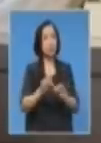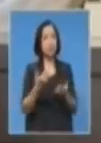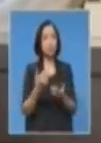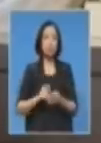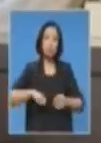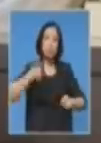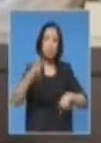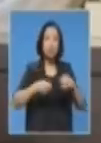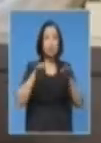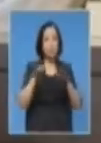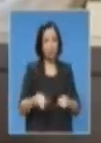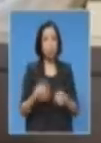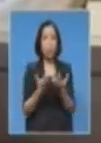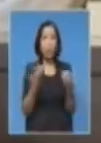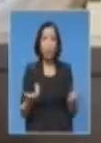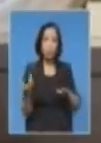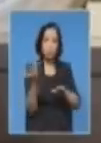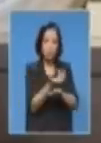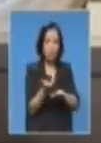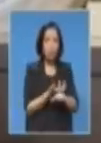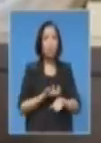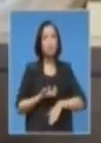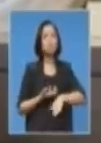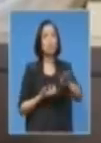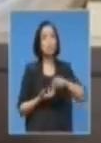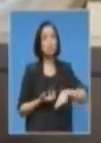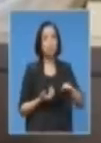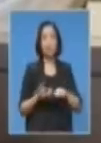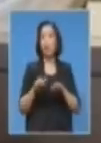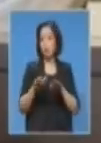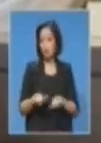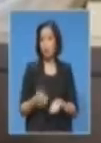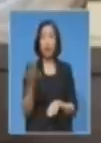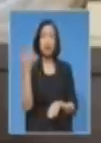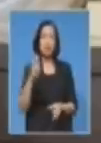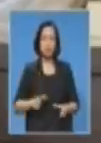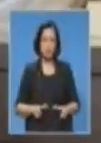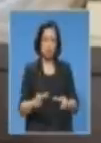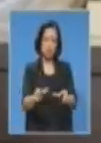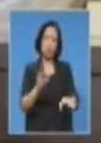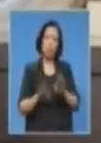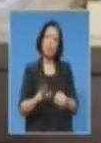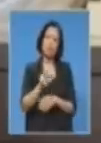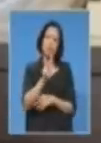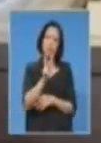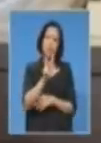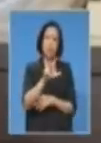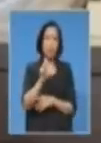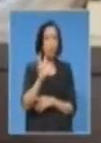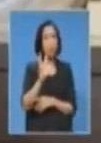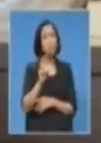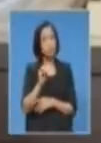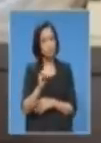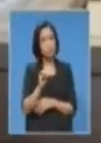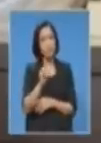ในการขนส่งสินค้านะครับเดิมทีเรามีรางคู่อยู่สัก350-360นะครับ